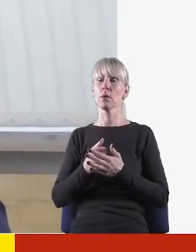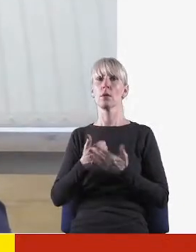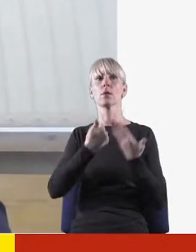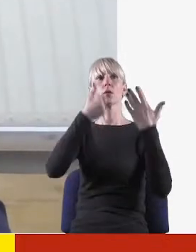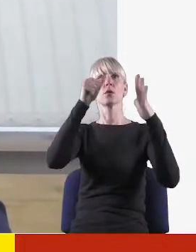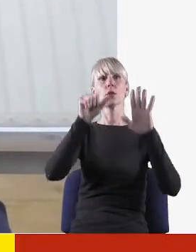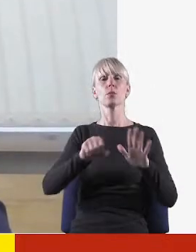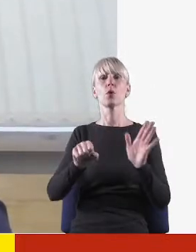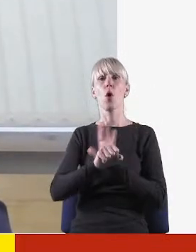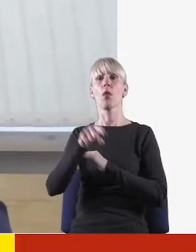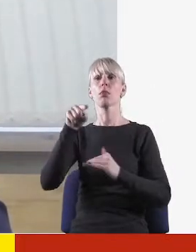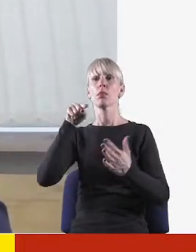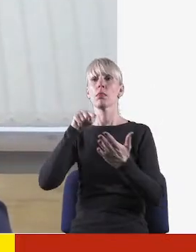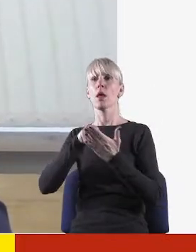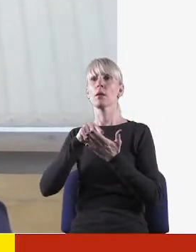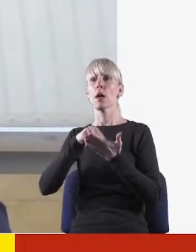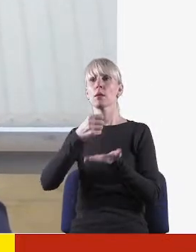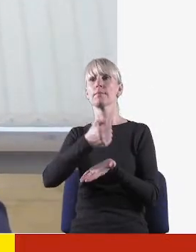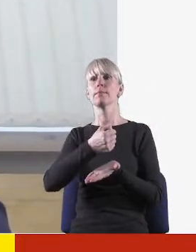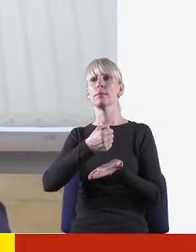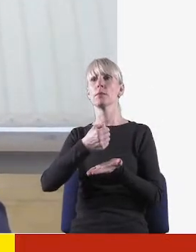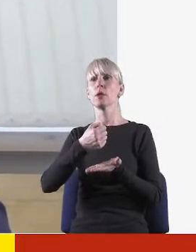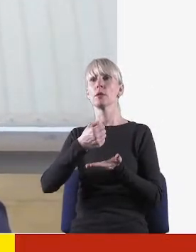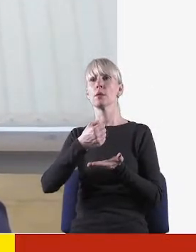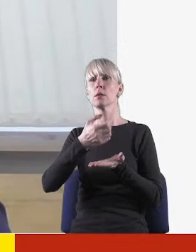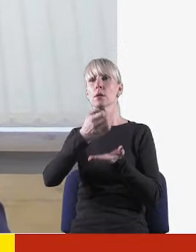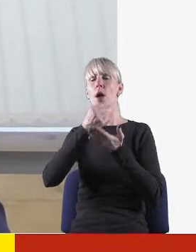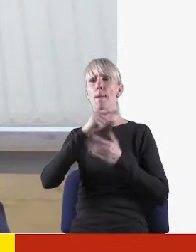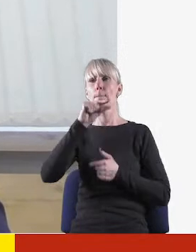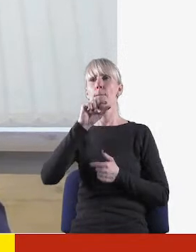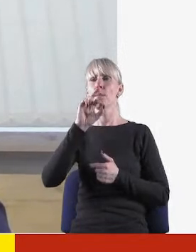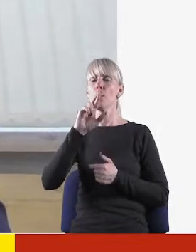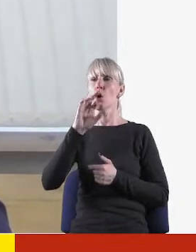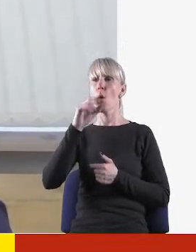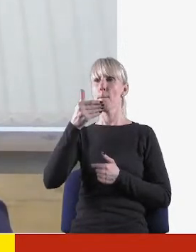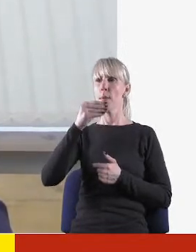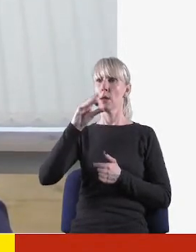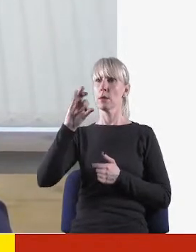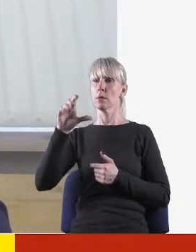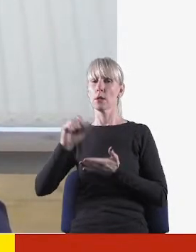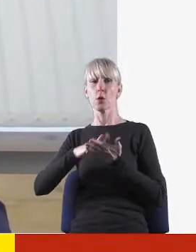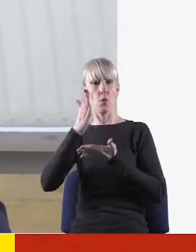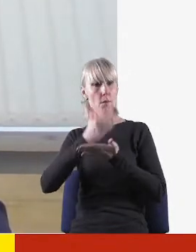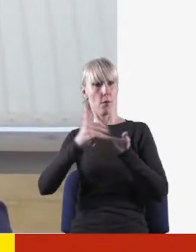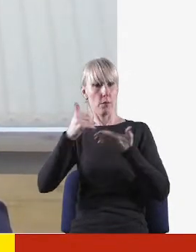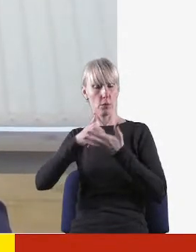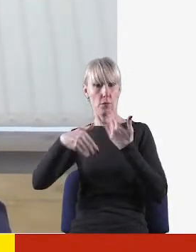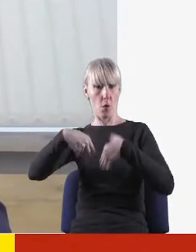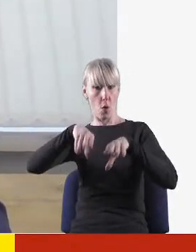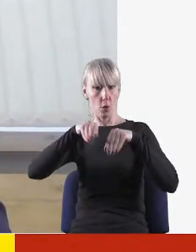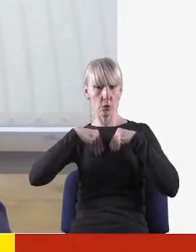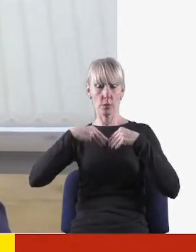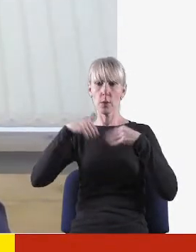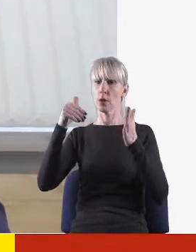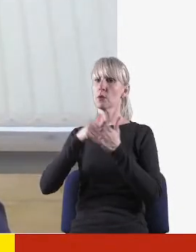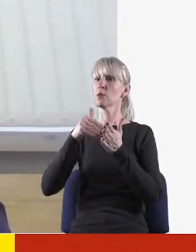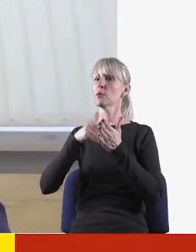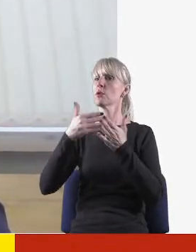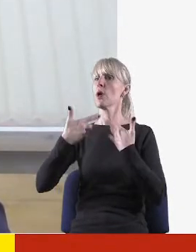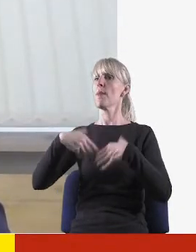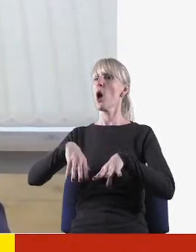daty wygenerowania wstępnej promesy, którą województwo otrzyma, trzeba rozpocząć procedurę